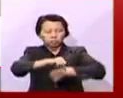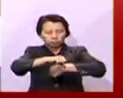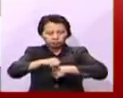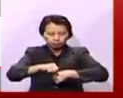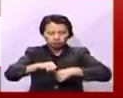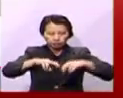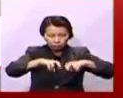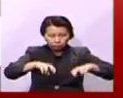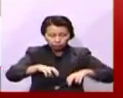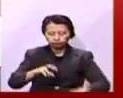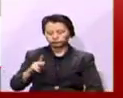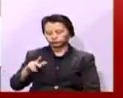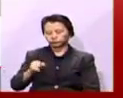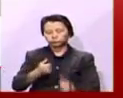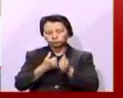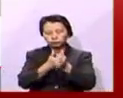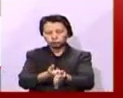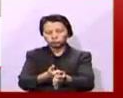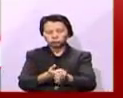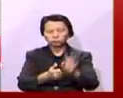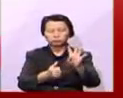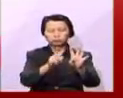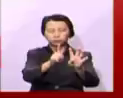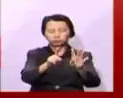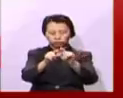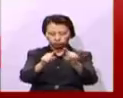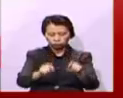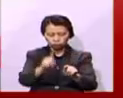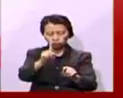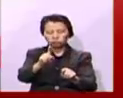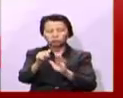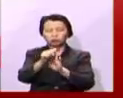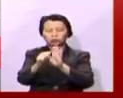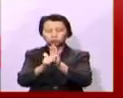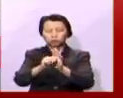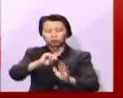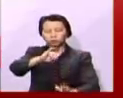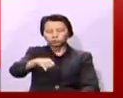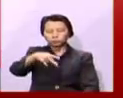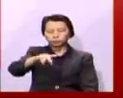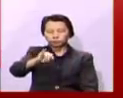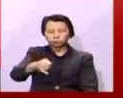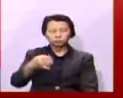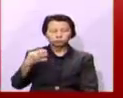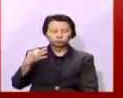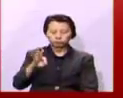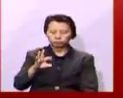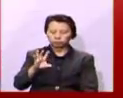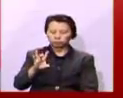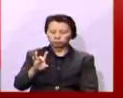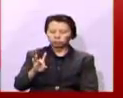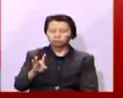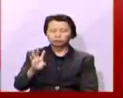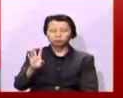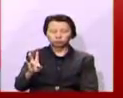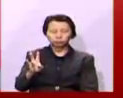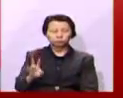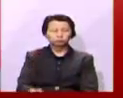siasat. Kes disiasat mengikut Seksyen 41-1 Akta Pengangkutan Jalan 1987.